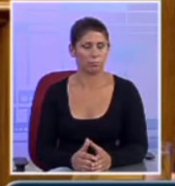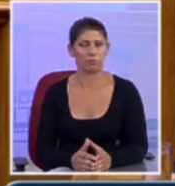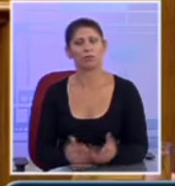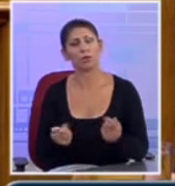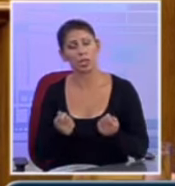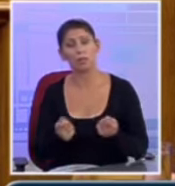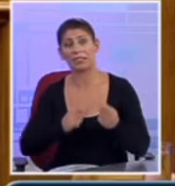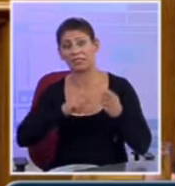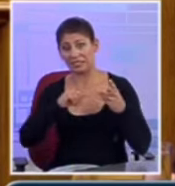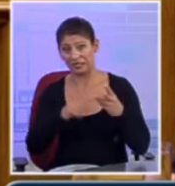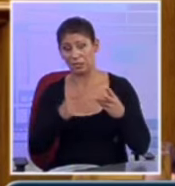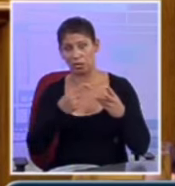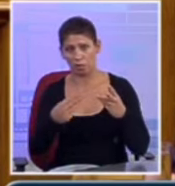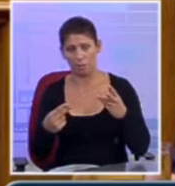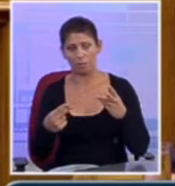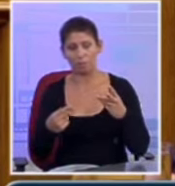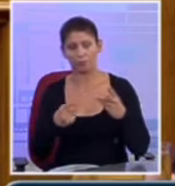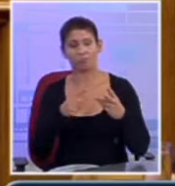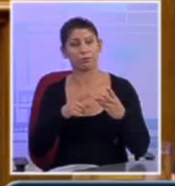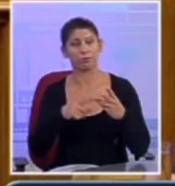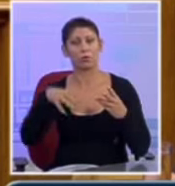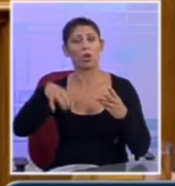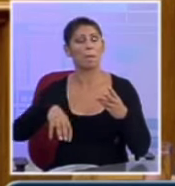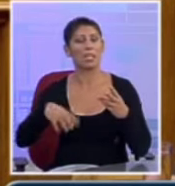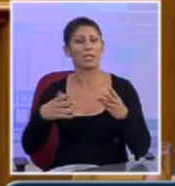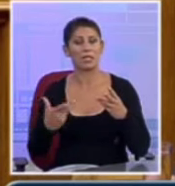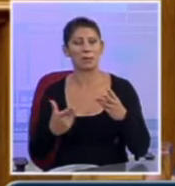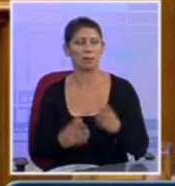κάνουμε. Τρίτο σημείο, τρίτος τομέας είναι